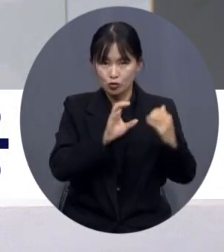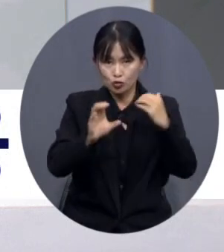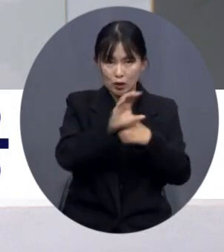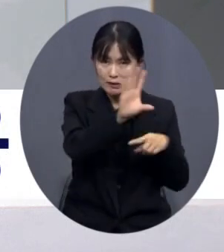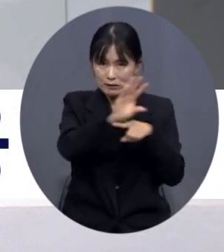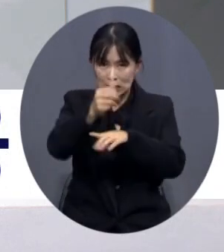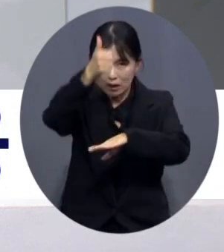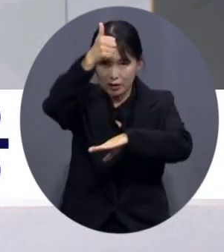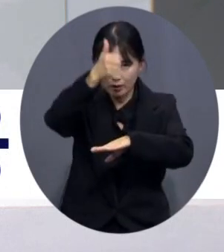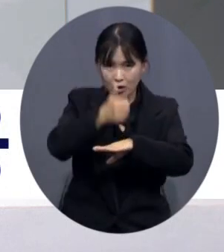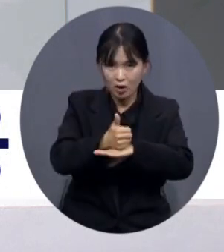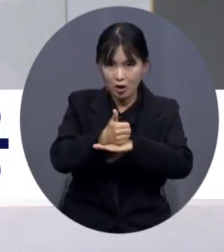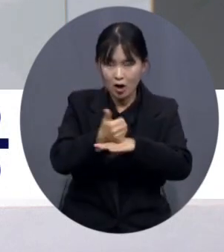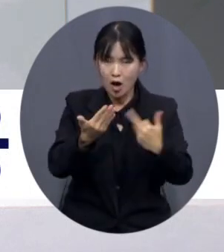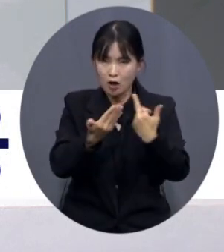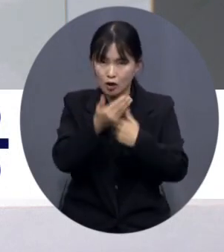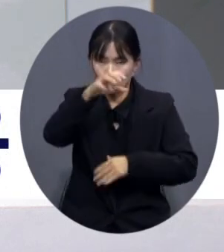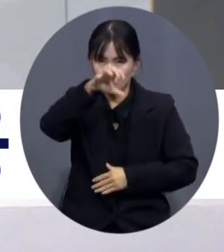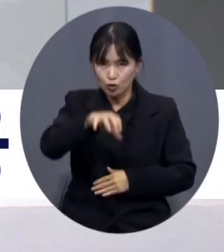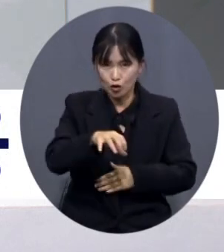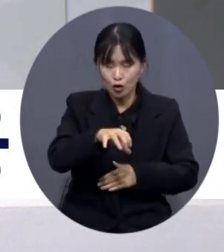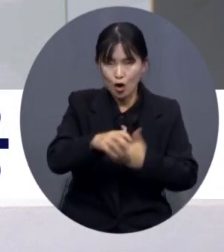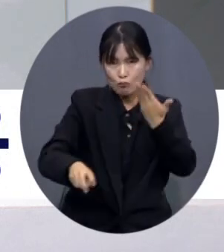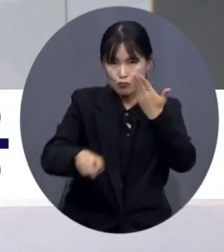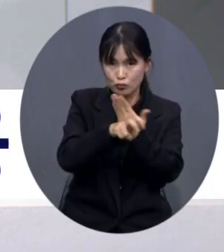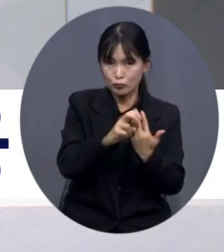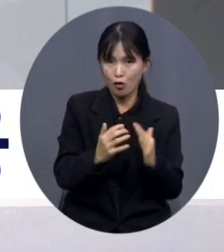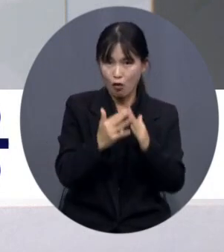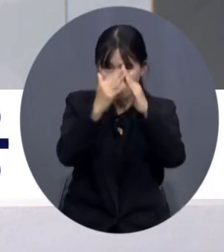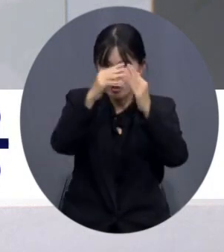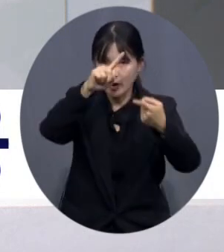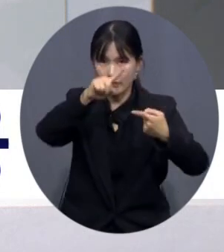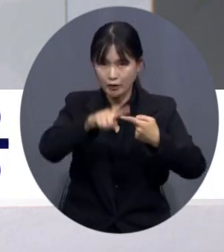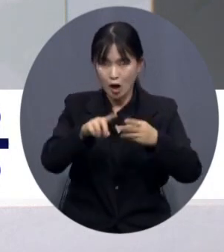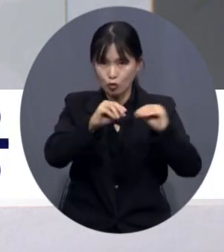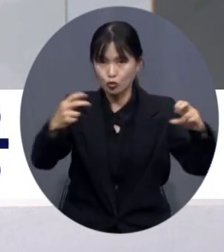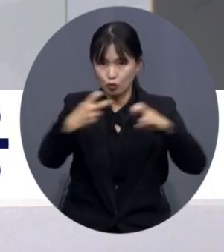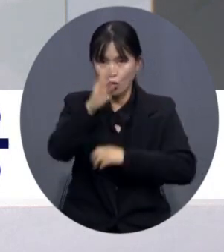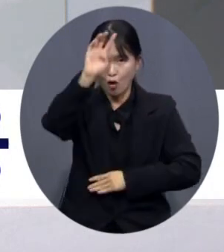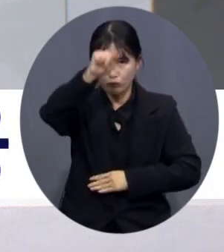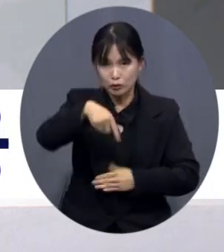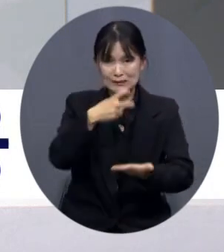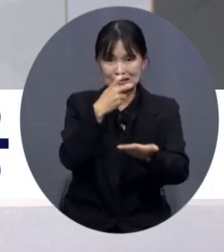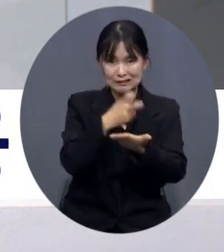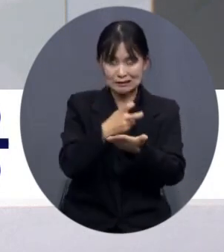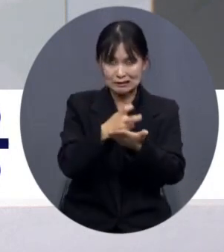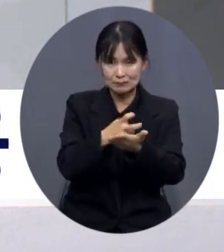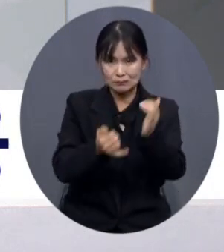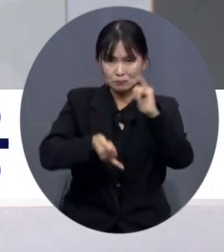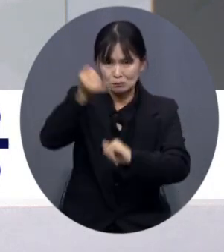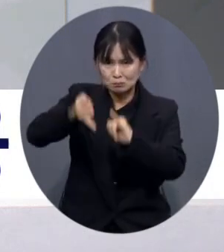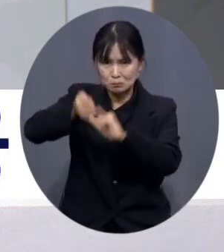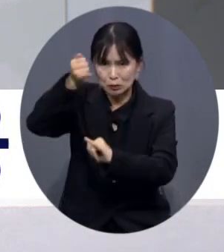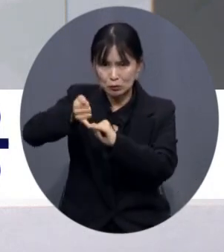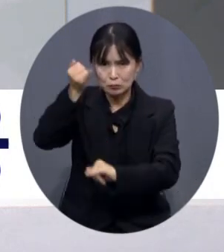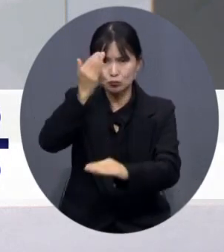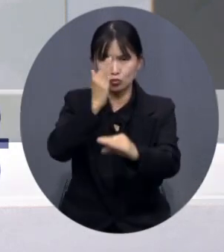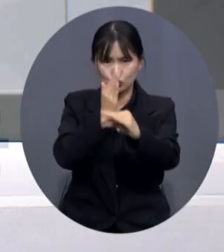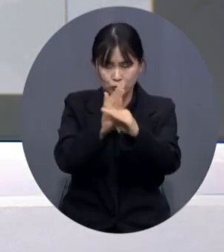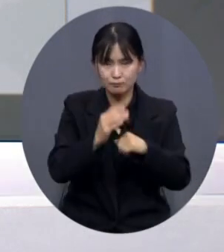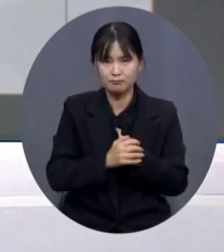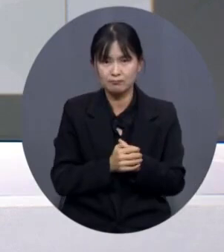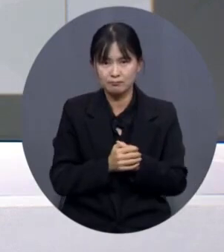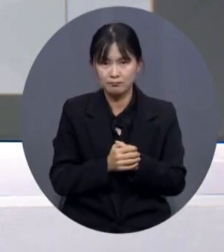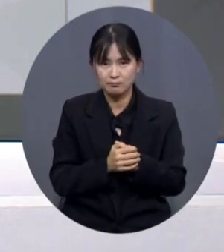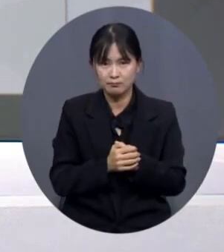추제 결과 제주도는 불법 건축물에 대한 국토교통부의 지침까지 어기고 있는 것으로 드러났습니다